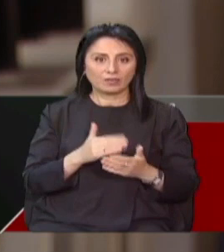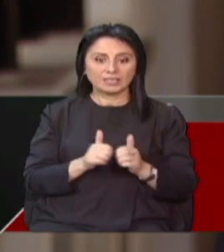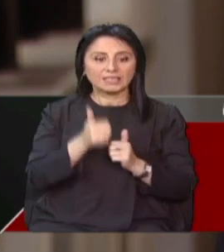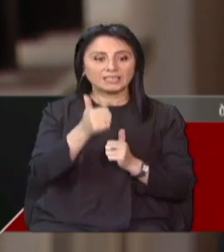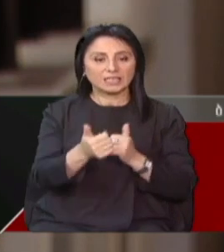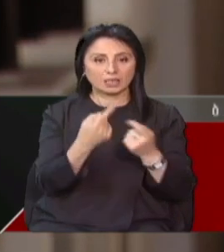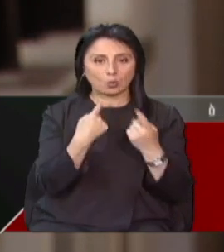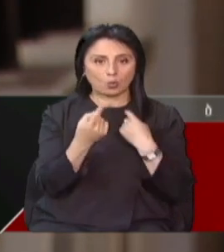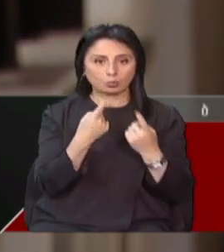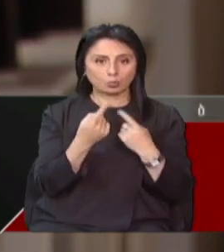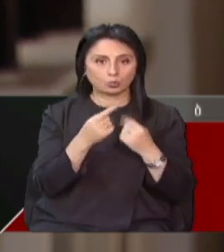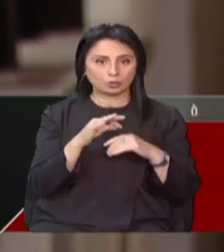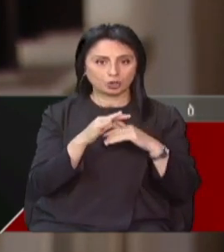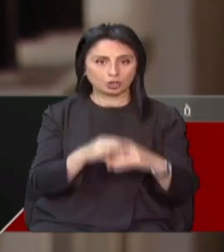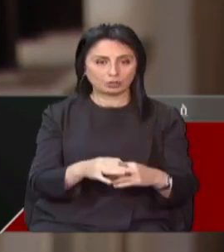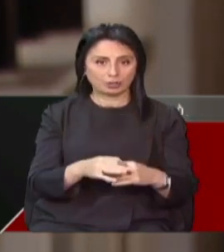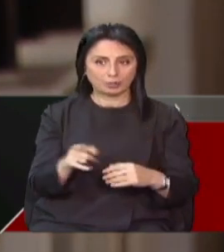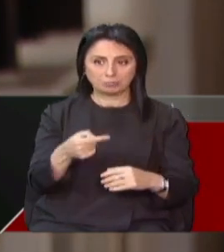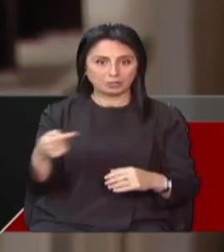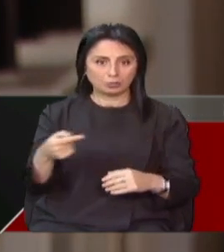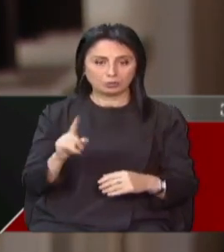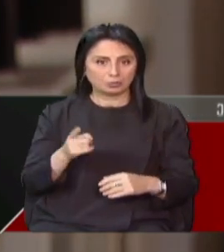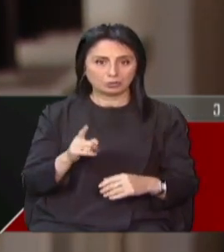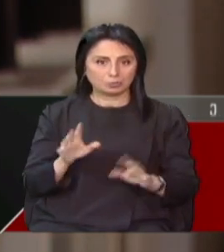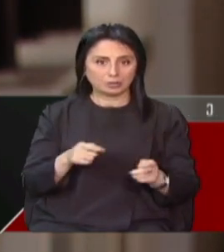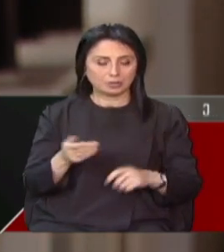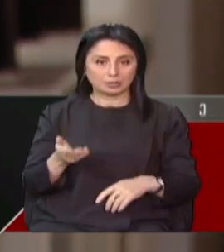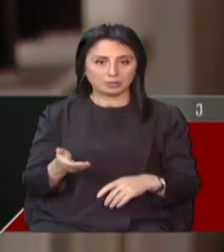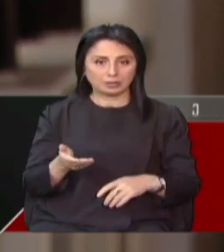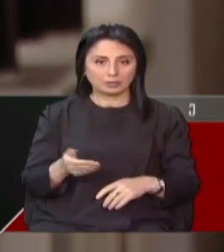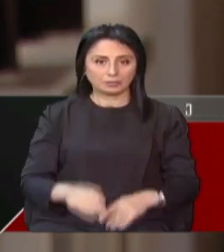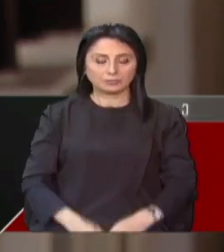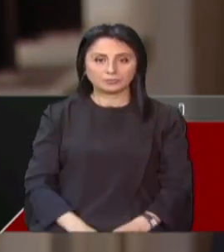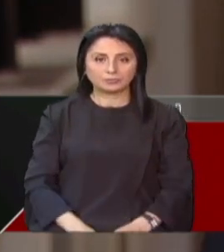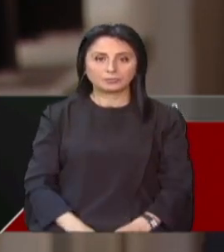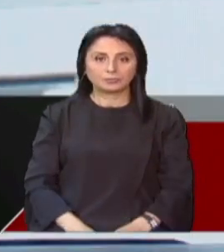წინასწარი კონსულტაციების ჩატარება კანდიდატურების დაყენების დროს.